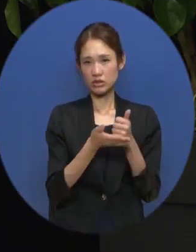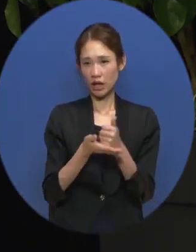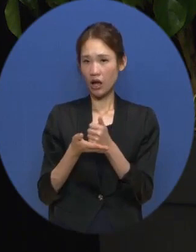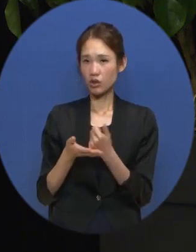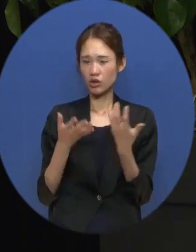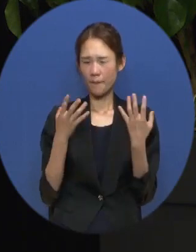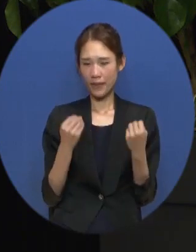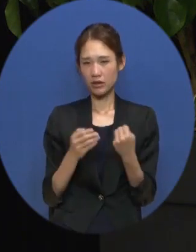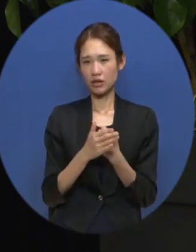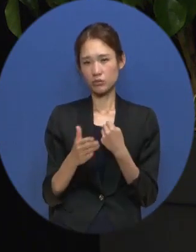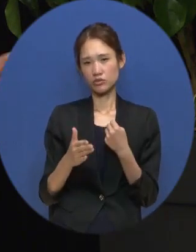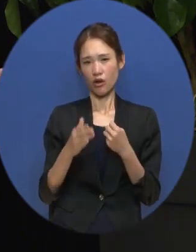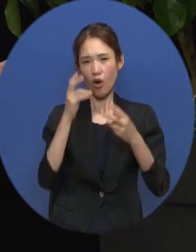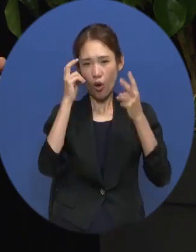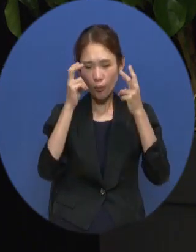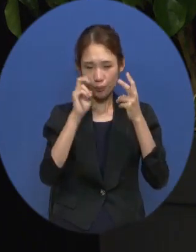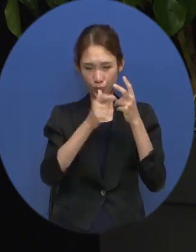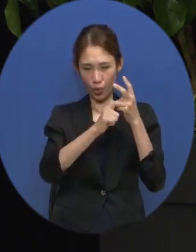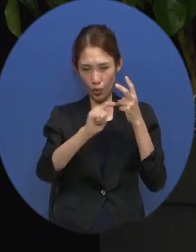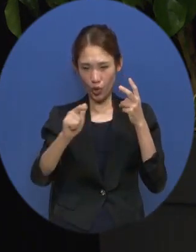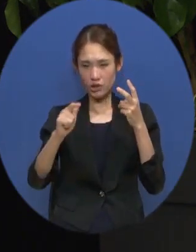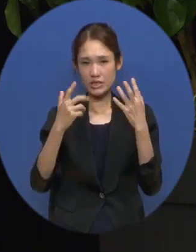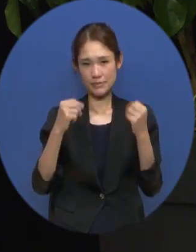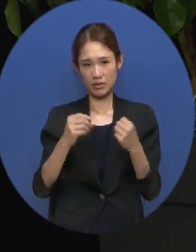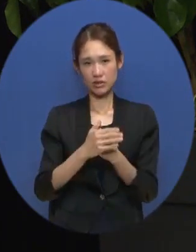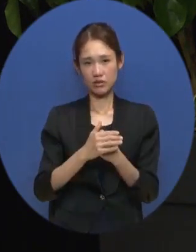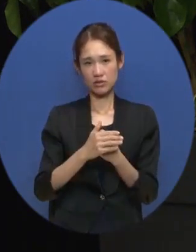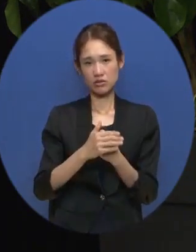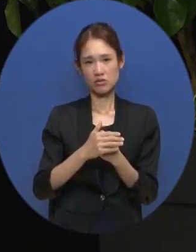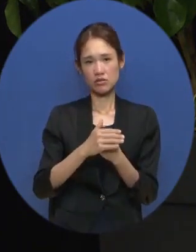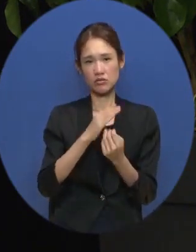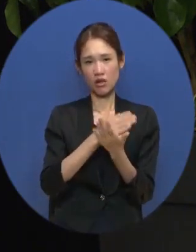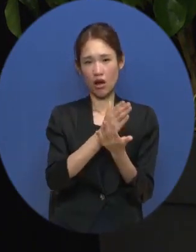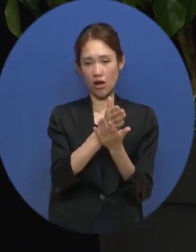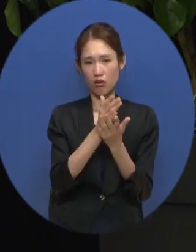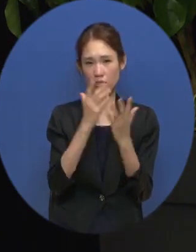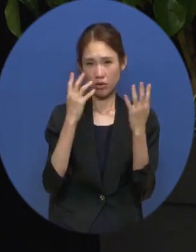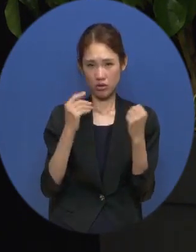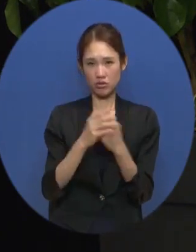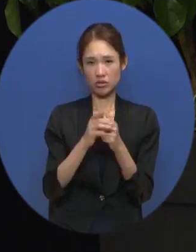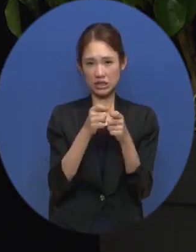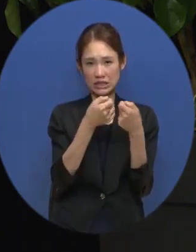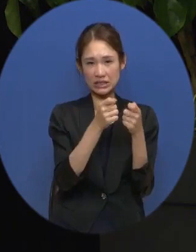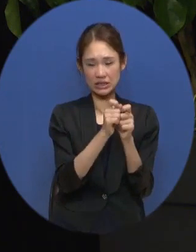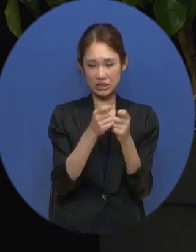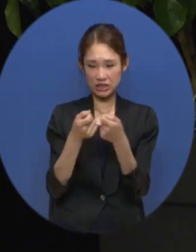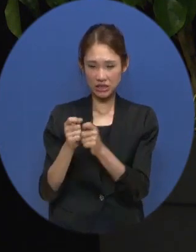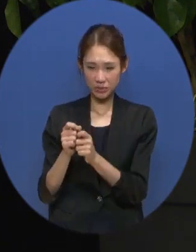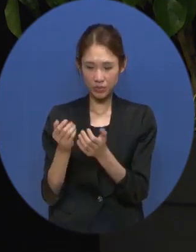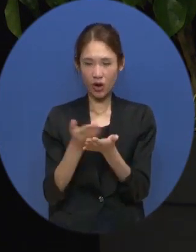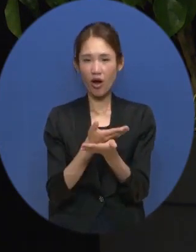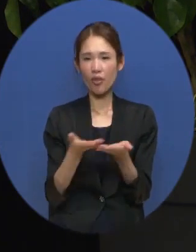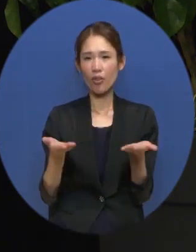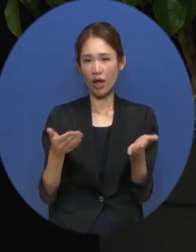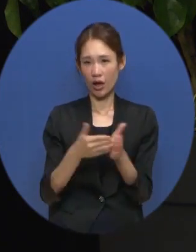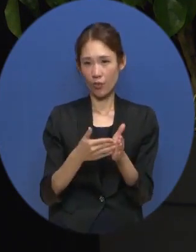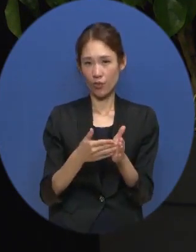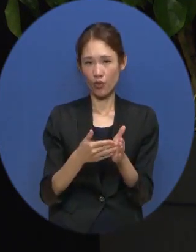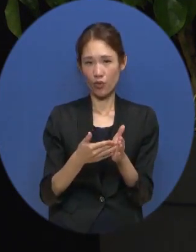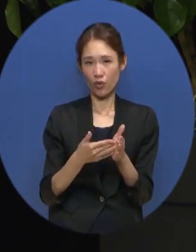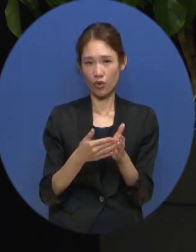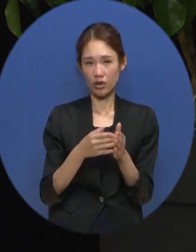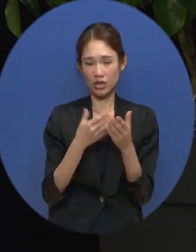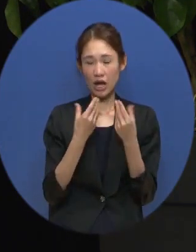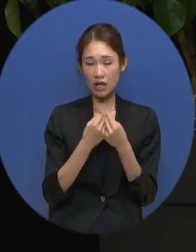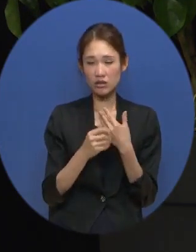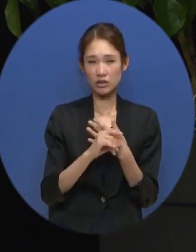클라이언트가 많다 보니까 업종도 굉장히 다양해요. 네. 그 업종이 다양하다 보니까 저희가 팀별로 좀 크게 나눴습니다. 뭐